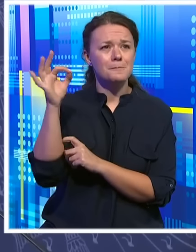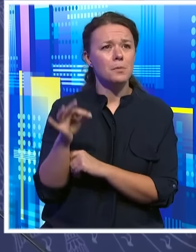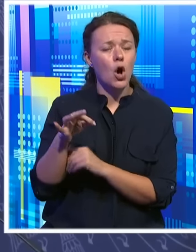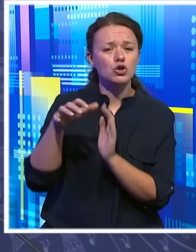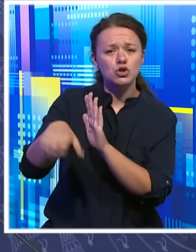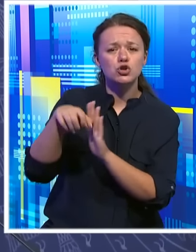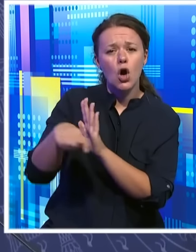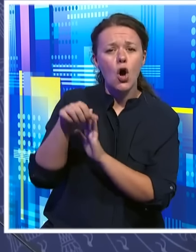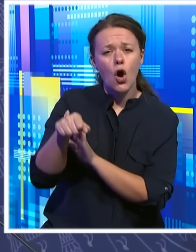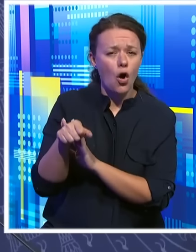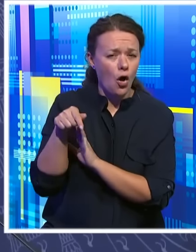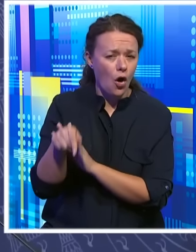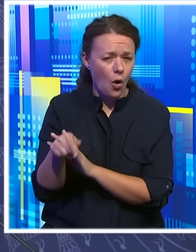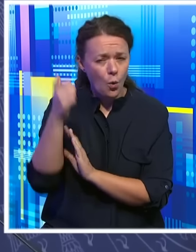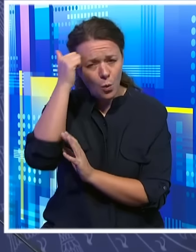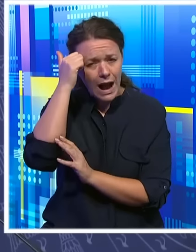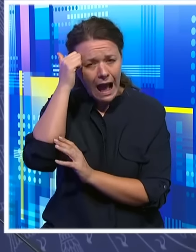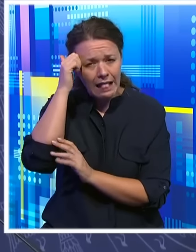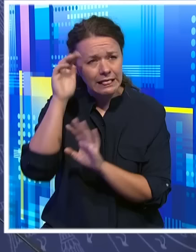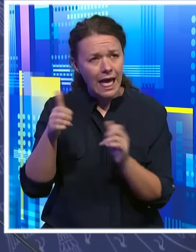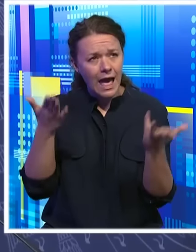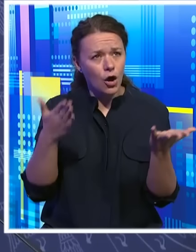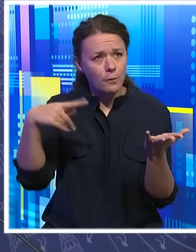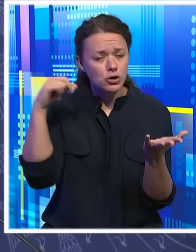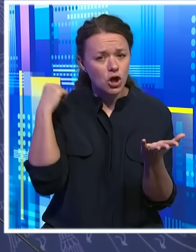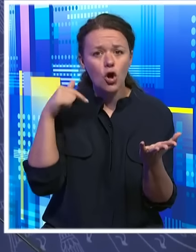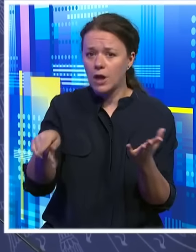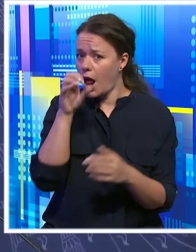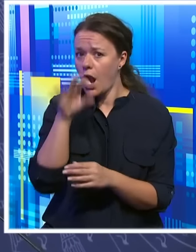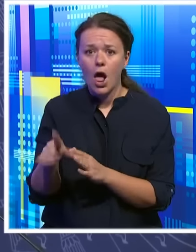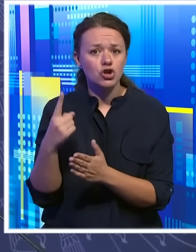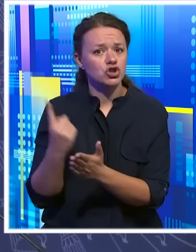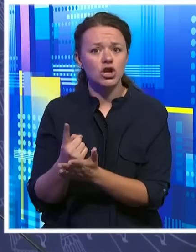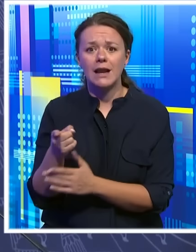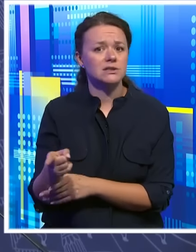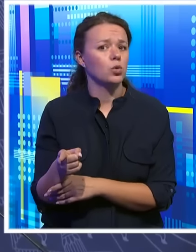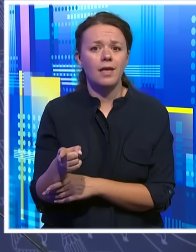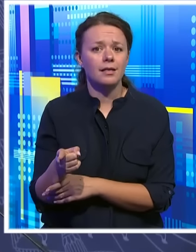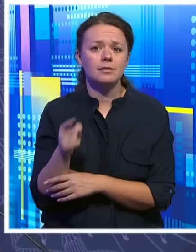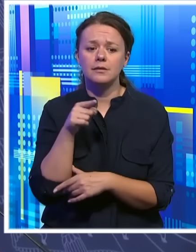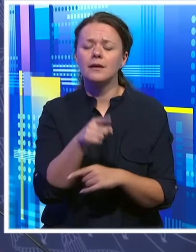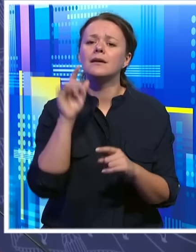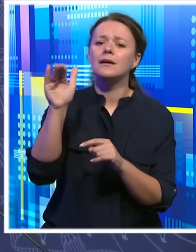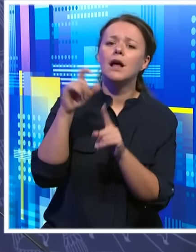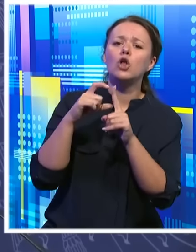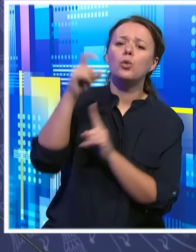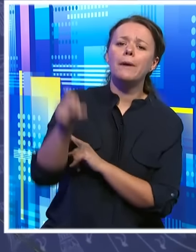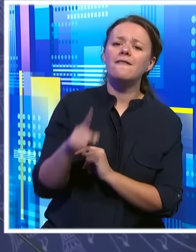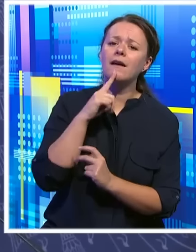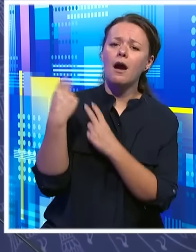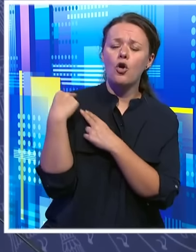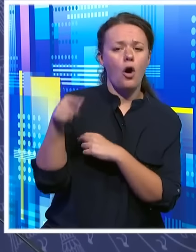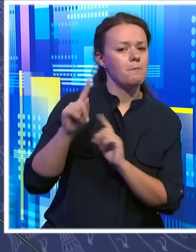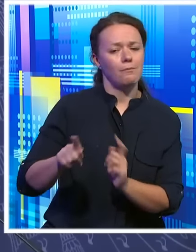nego u istom periodu prošle godine, taj rezultat je veoma loš. I to Dubravka mora da se promeni. To mora da se promeni.